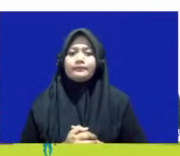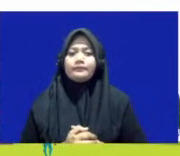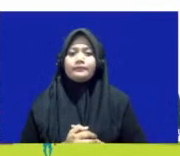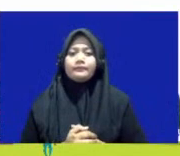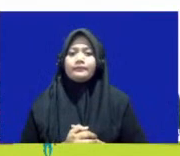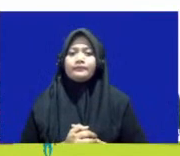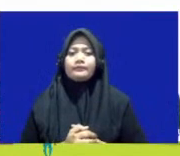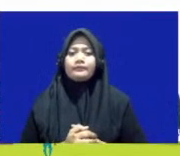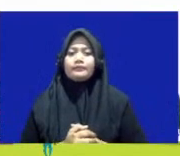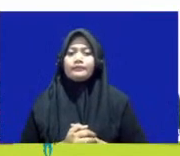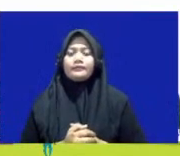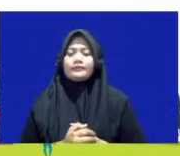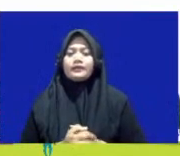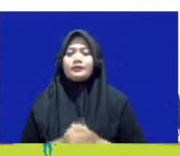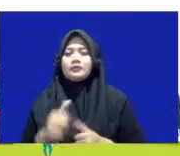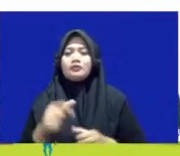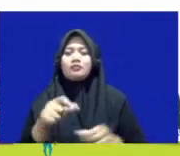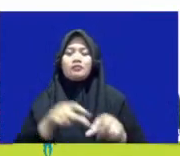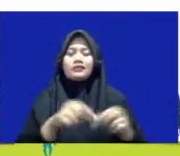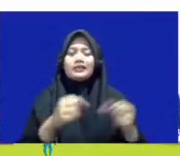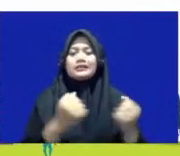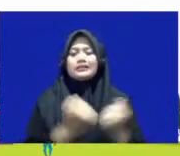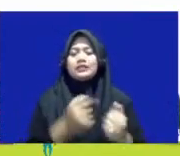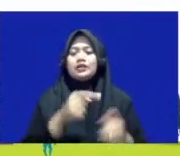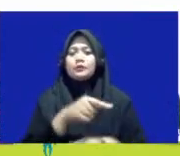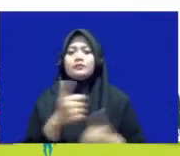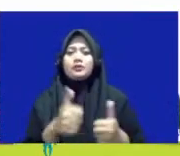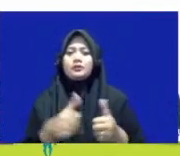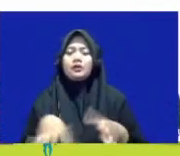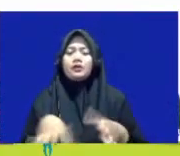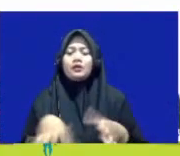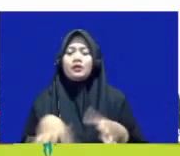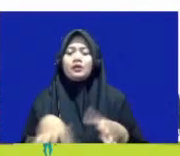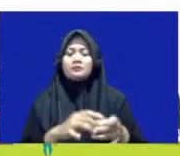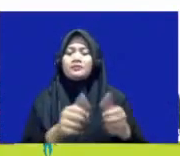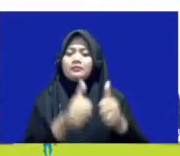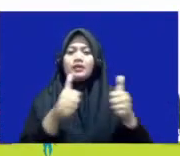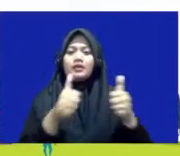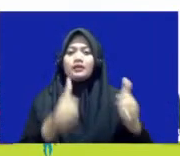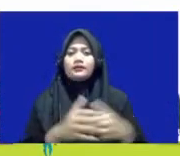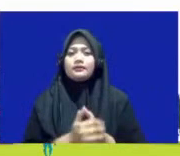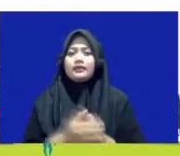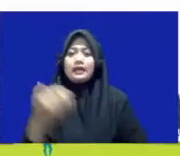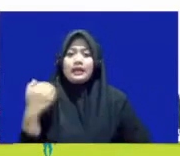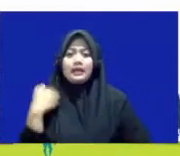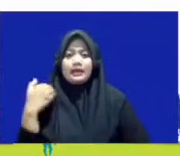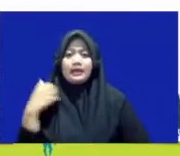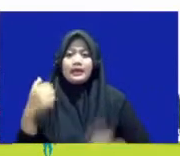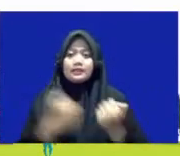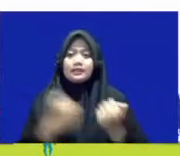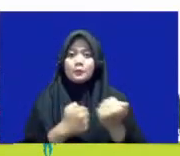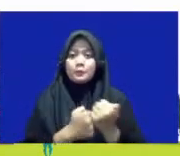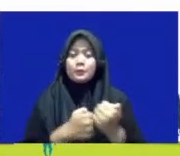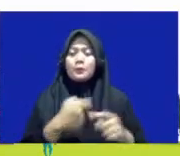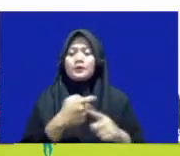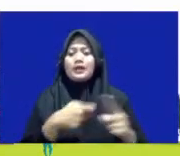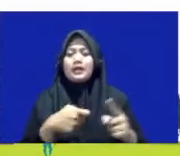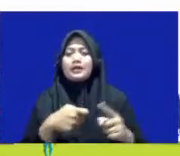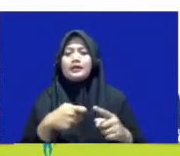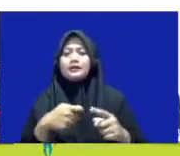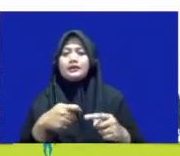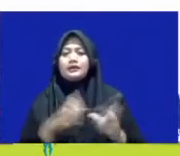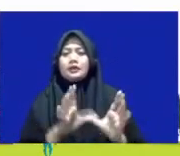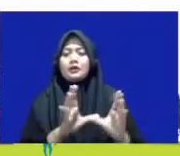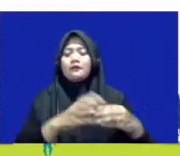supaya organisasinya bisa koordinasinya supaya lebih baik. Ada juga didukung dari namanya Forum